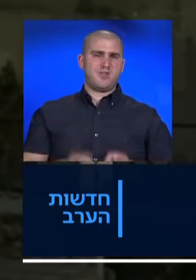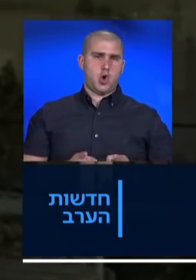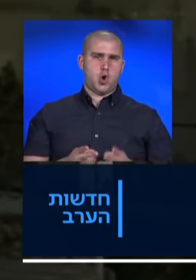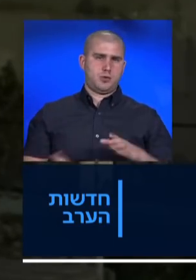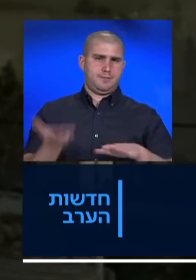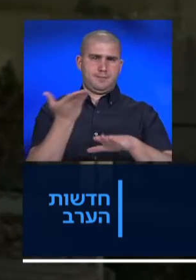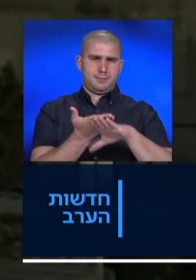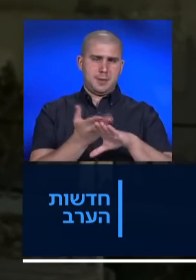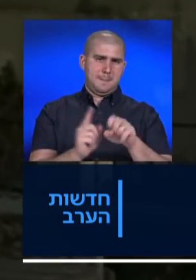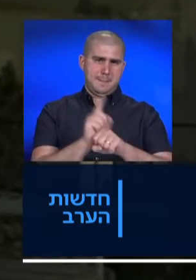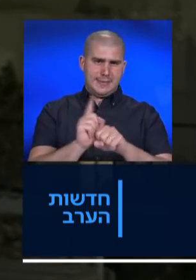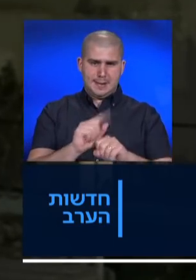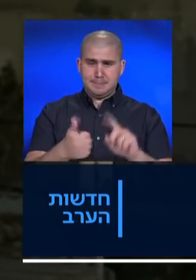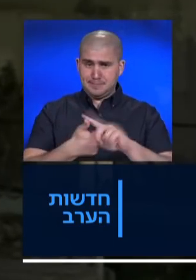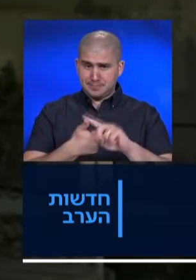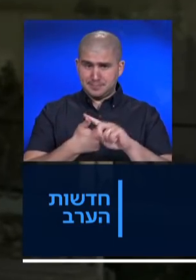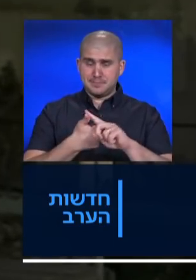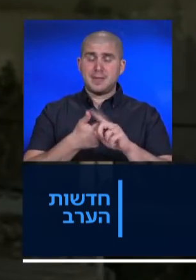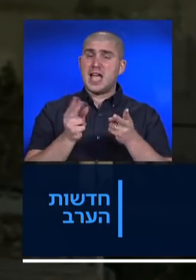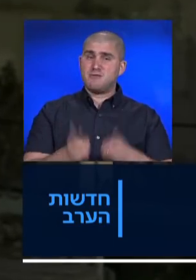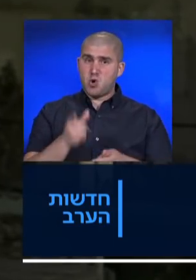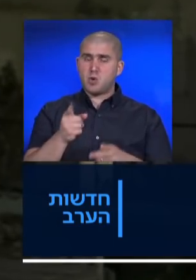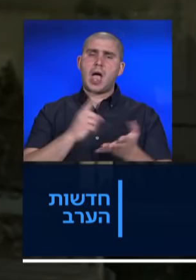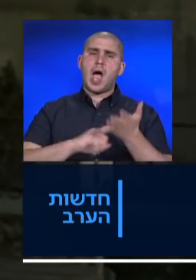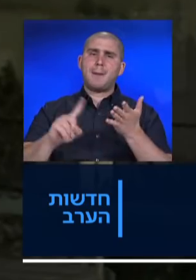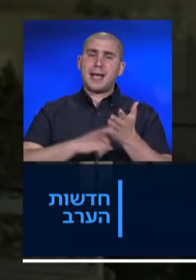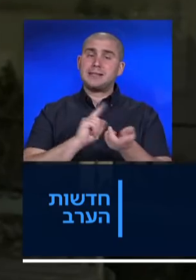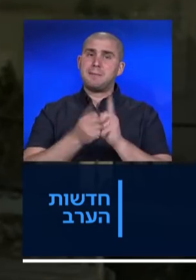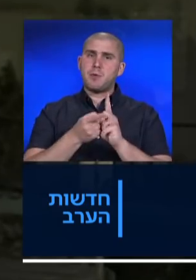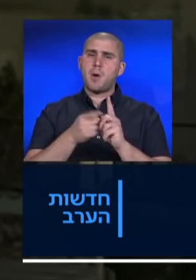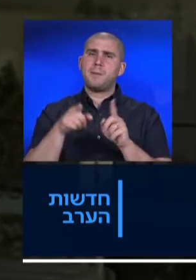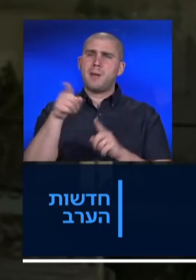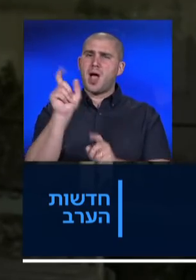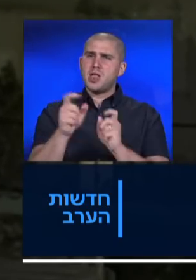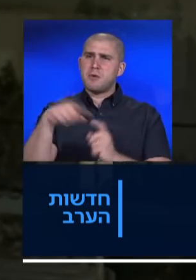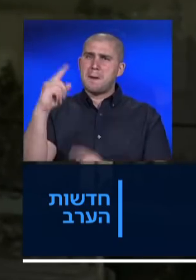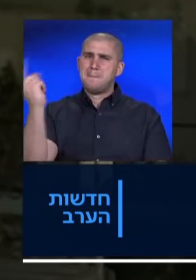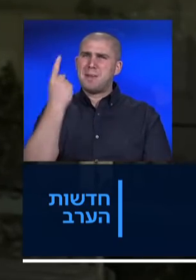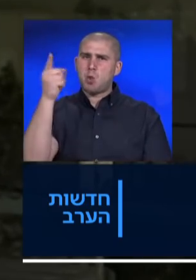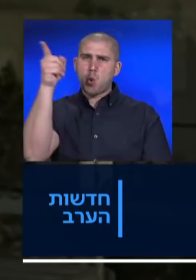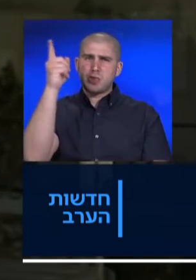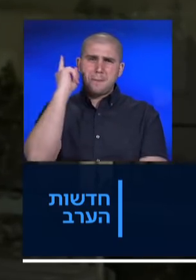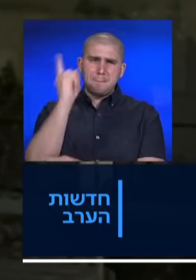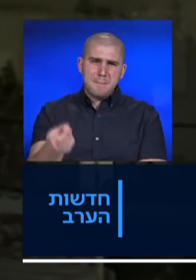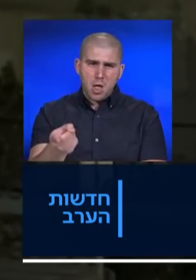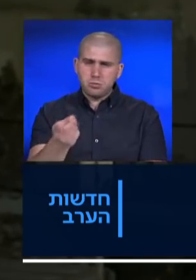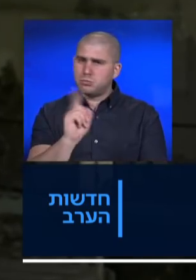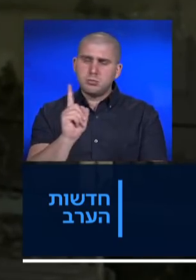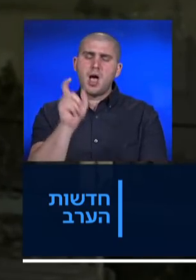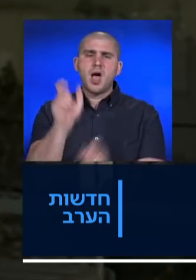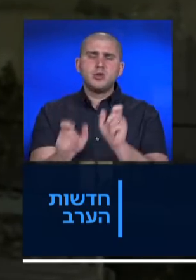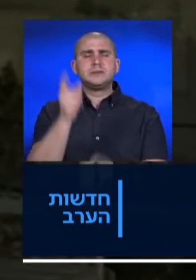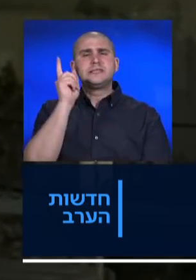על הפרק. הראשונה היא אפליקציה, במקום לשלוח את האנשים לבידוד באותן מלוניות, אנשים יצטרכו